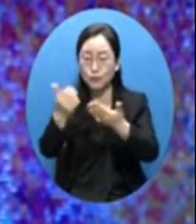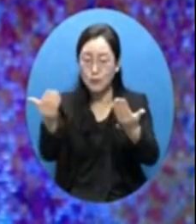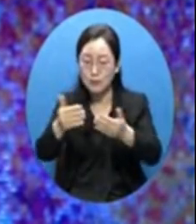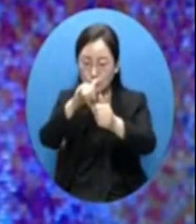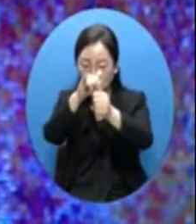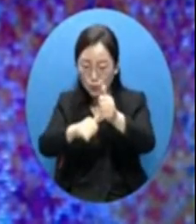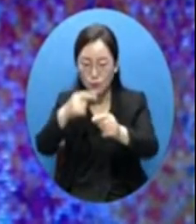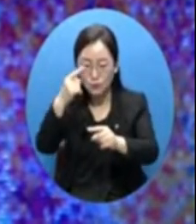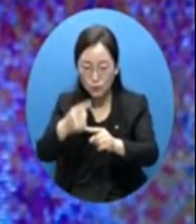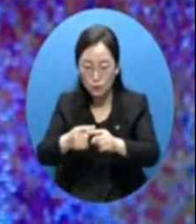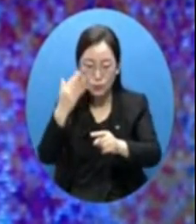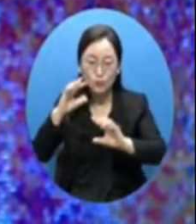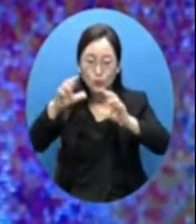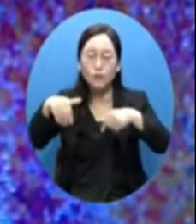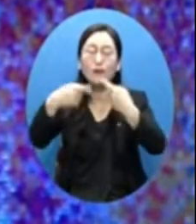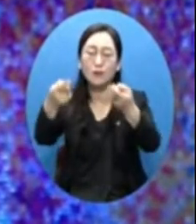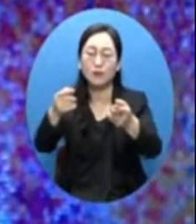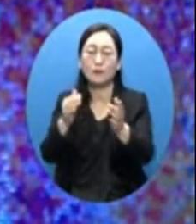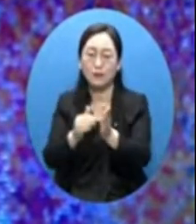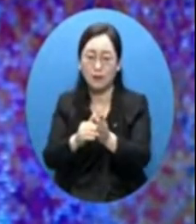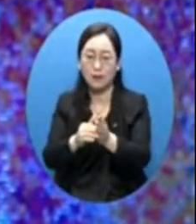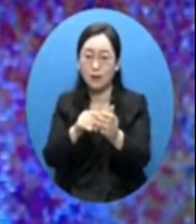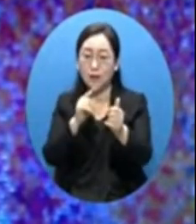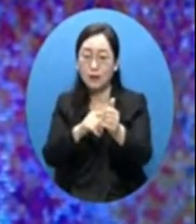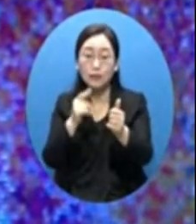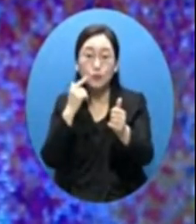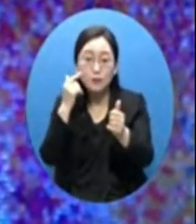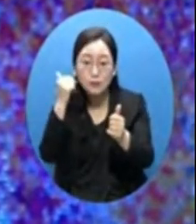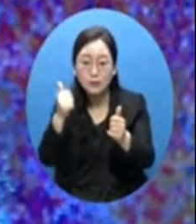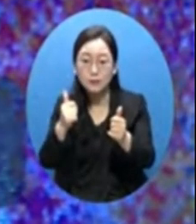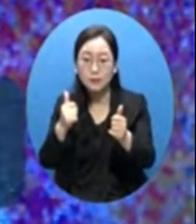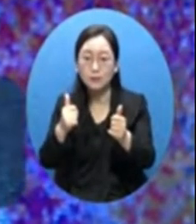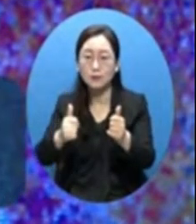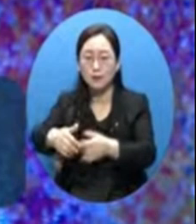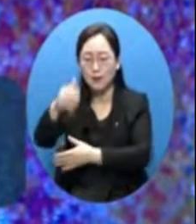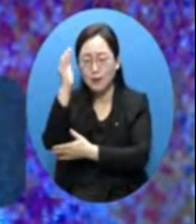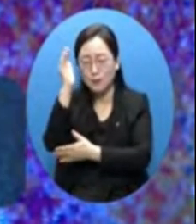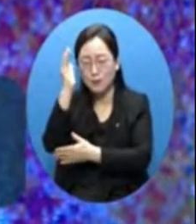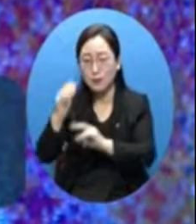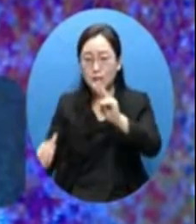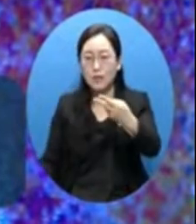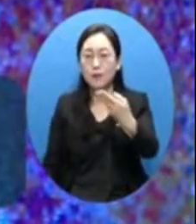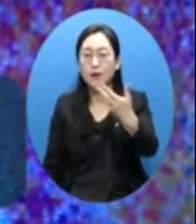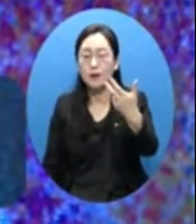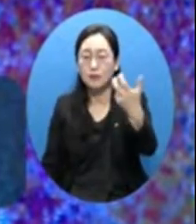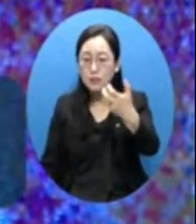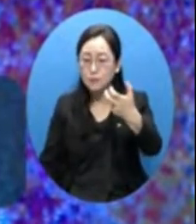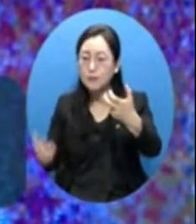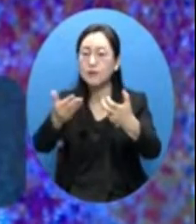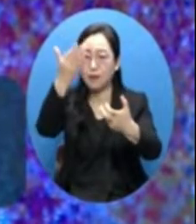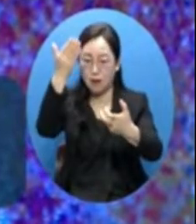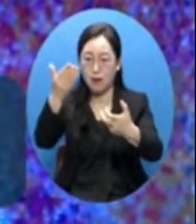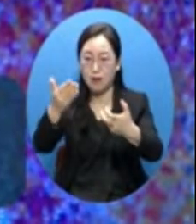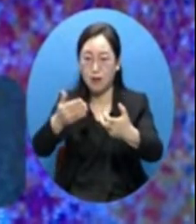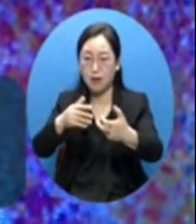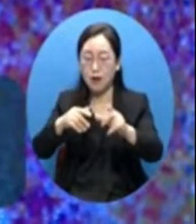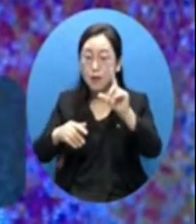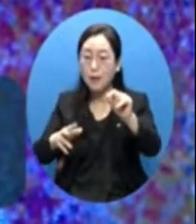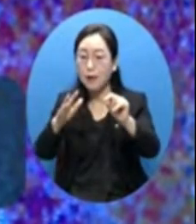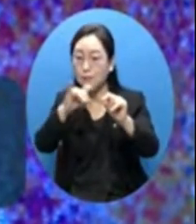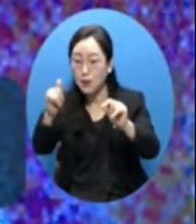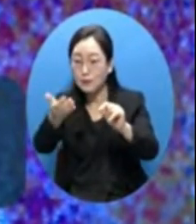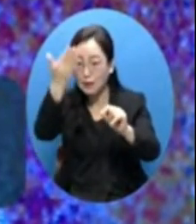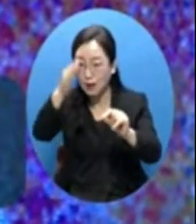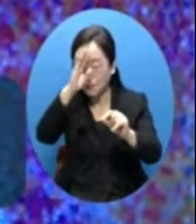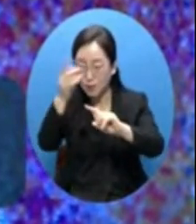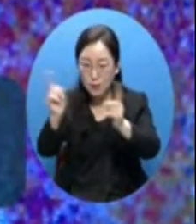가셨습니다. 살아생전 김익도 목사님은 부흥사경을 무려 770여를 인도했고 1만여 명의